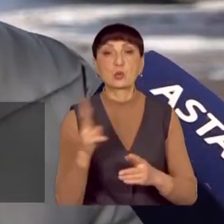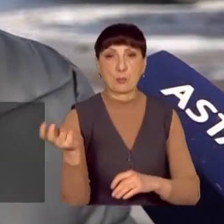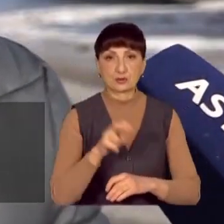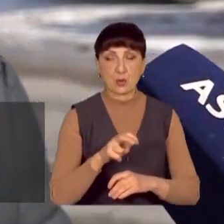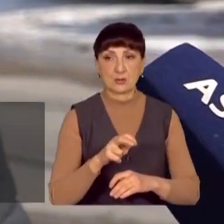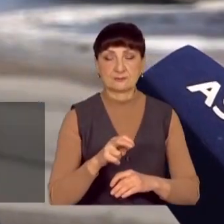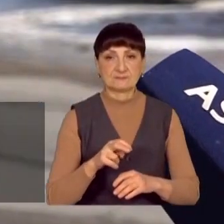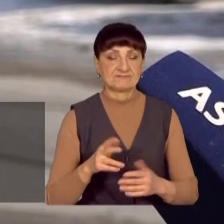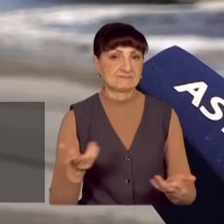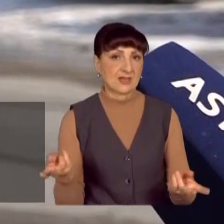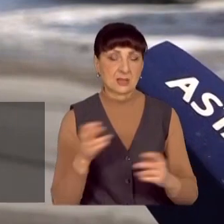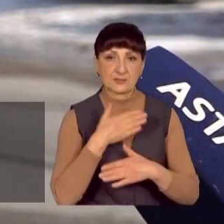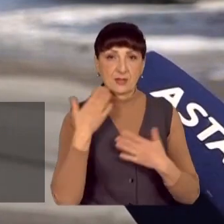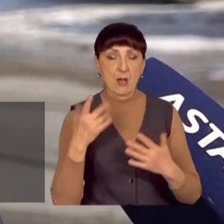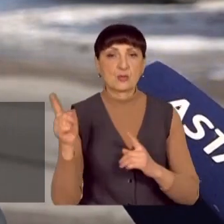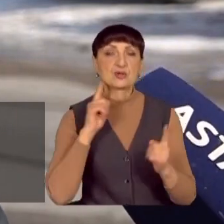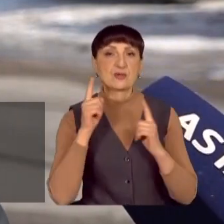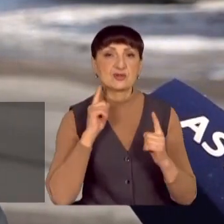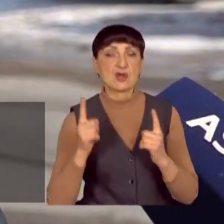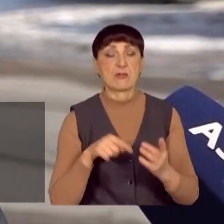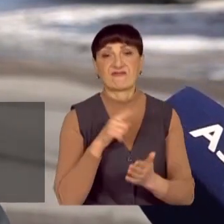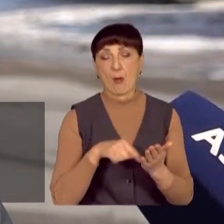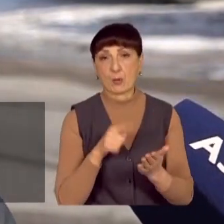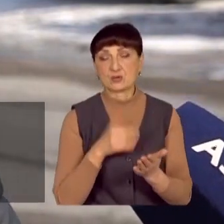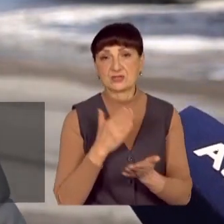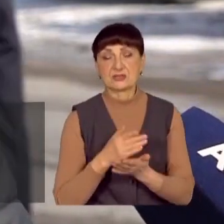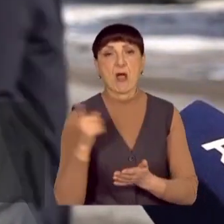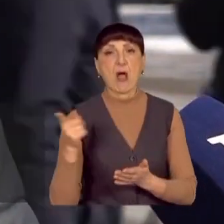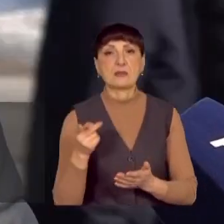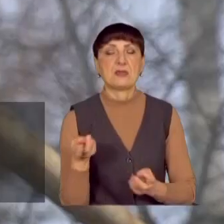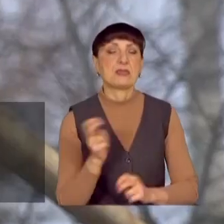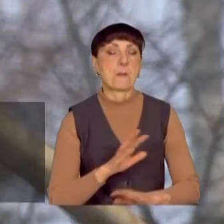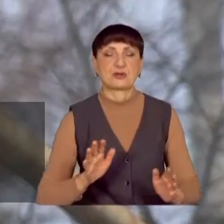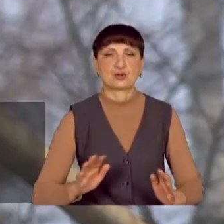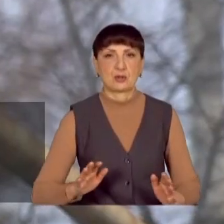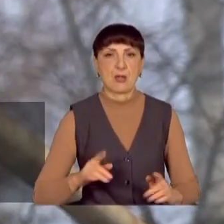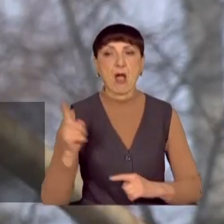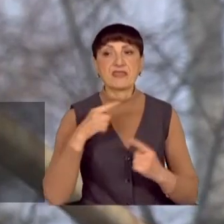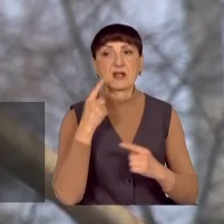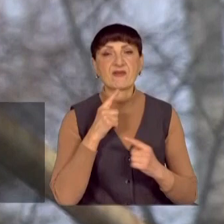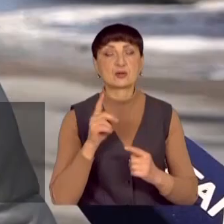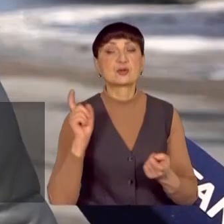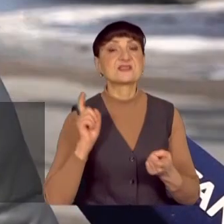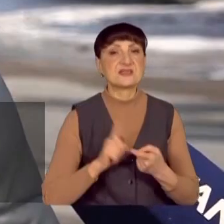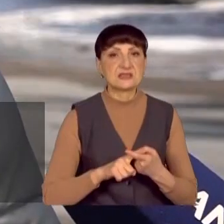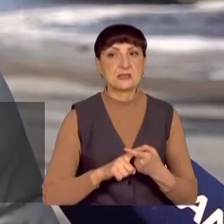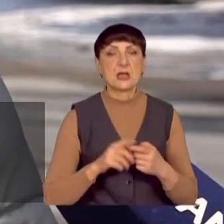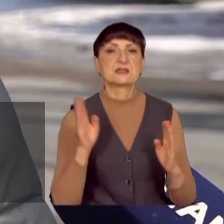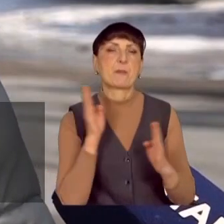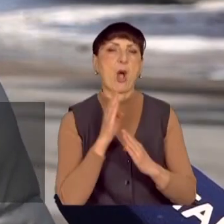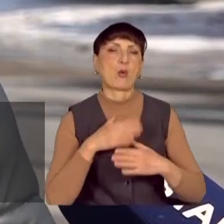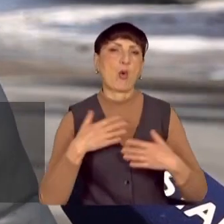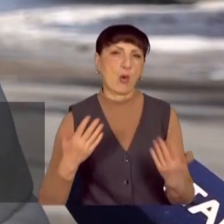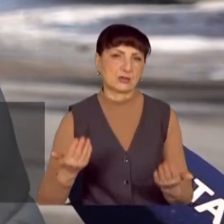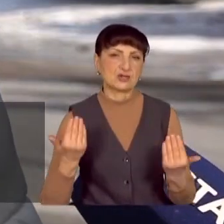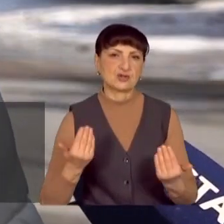с тем, что совещание и дополнительные вопросы, они не изъявили желания. Они утверждают то, что в связи с погодными условиями на